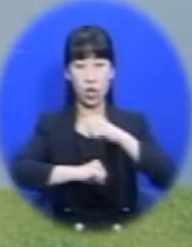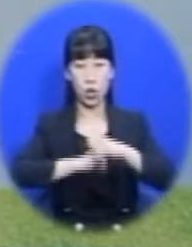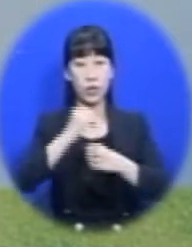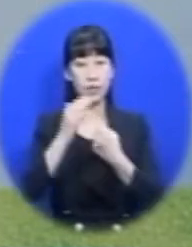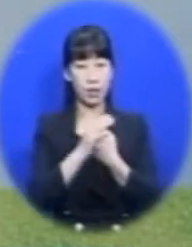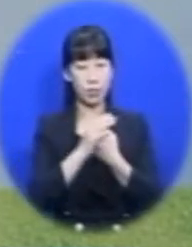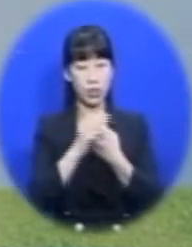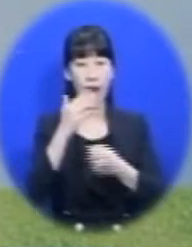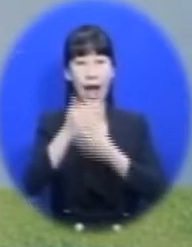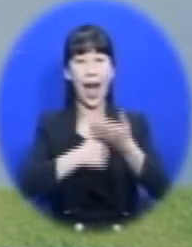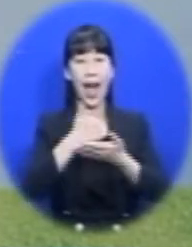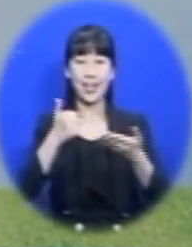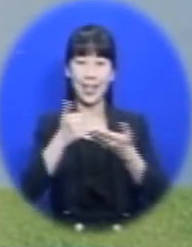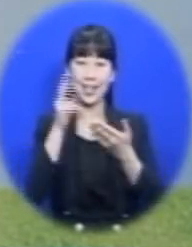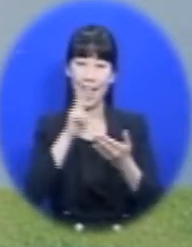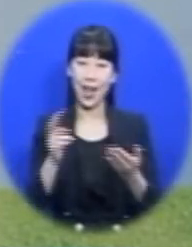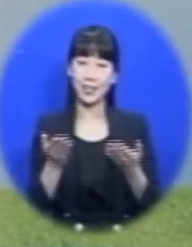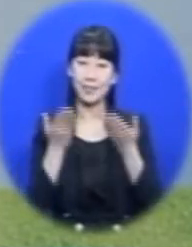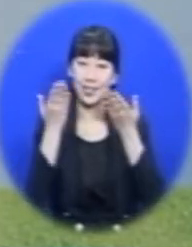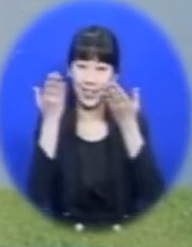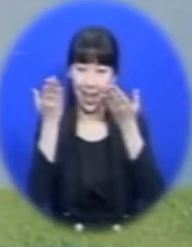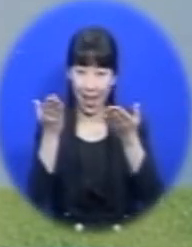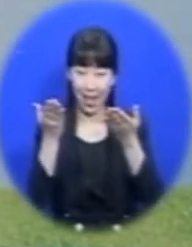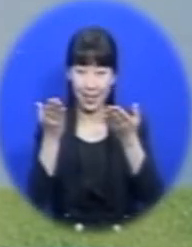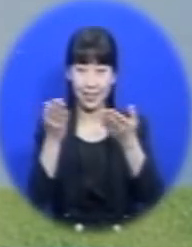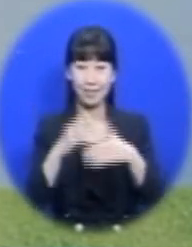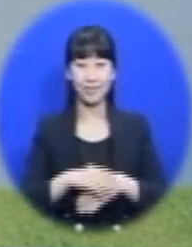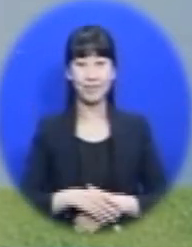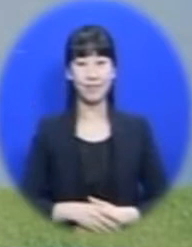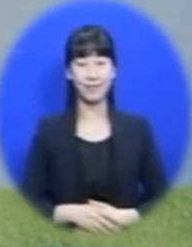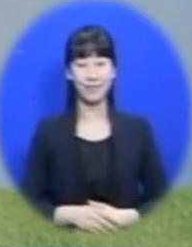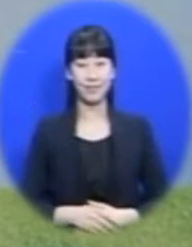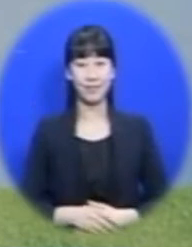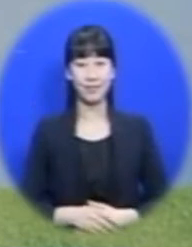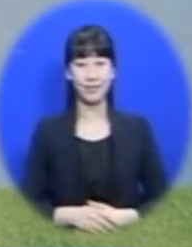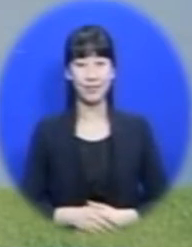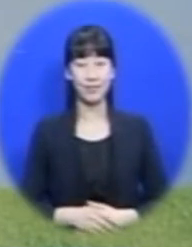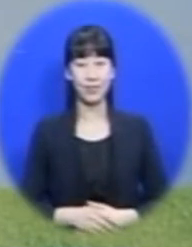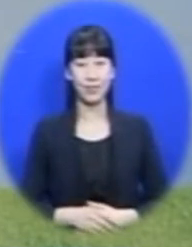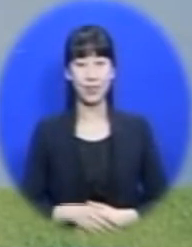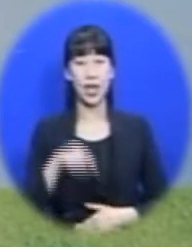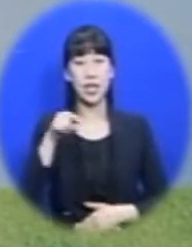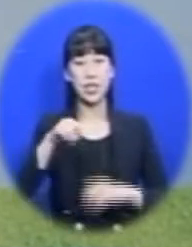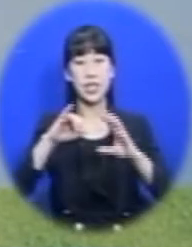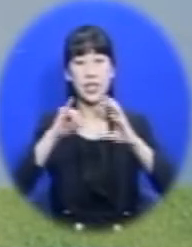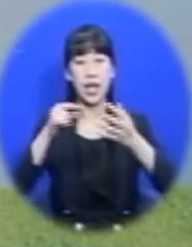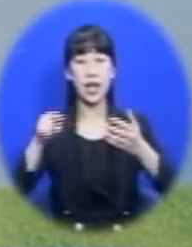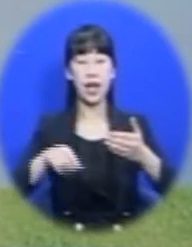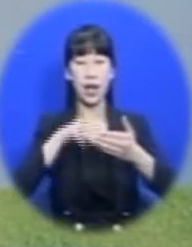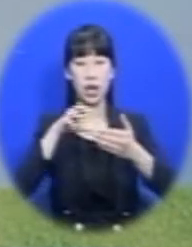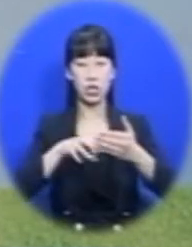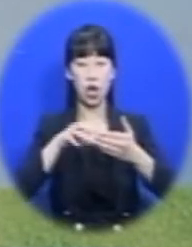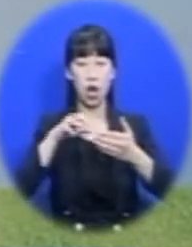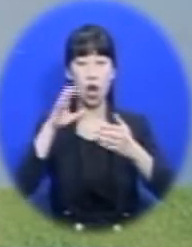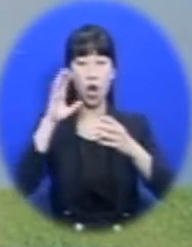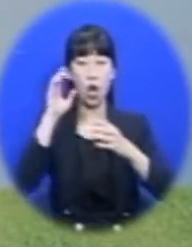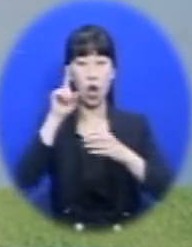찬양을 올려드립니다. 그렇게 되는 거예요. 우리는 이 세상에서 천국을 사는